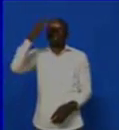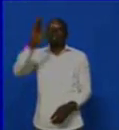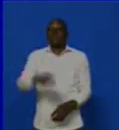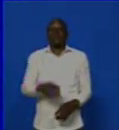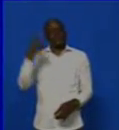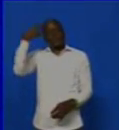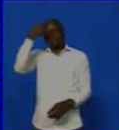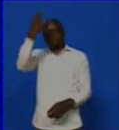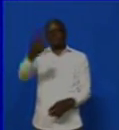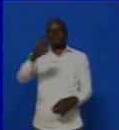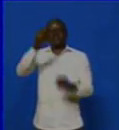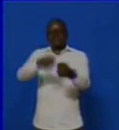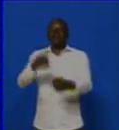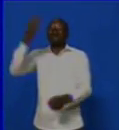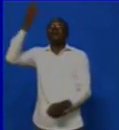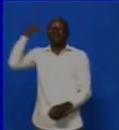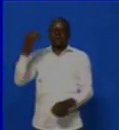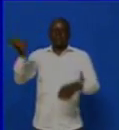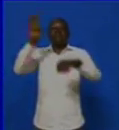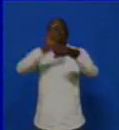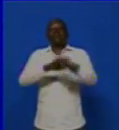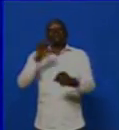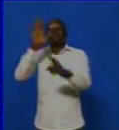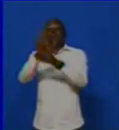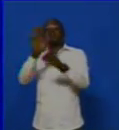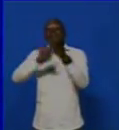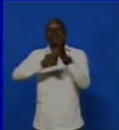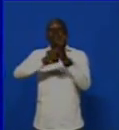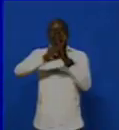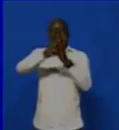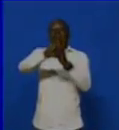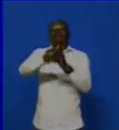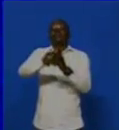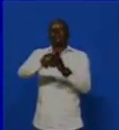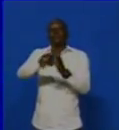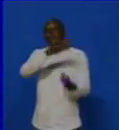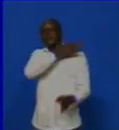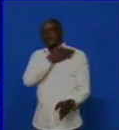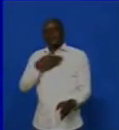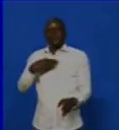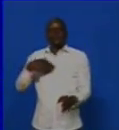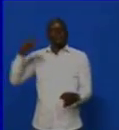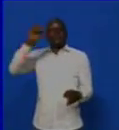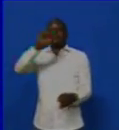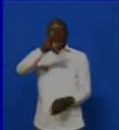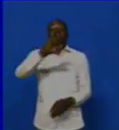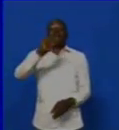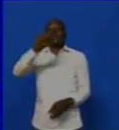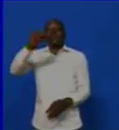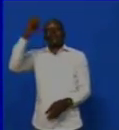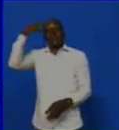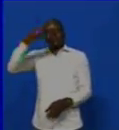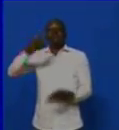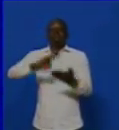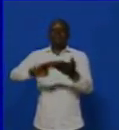écoulée, marquée par des attaques de chenilles légionnaires. Et puis l'Arabie Saoudite salue la